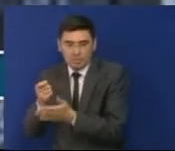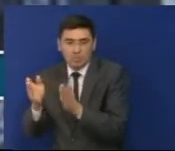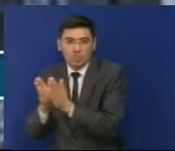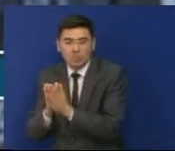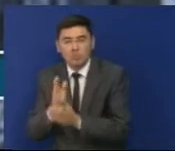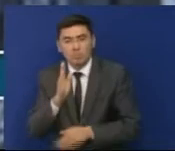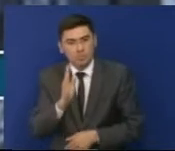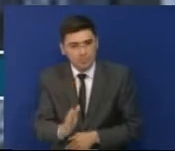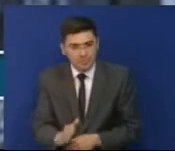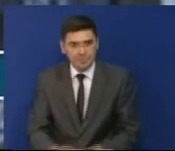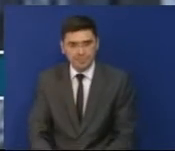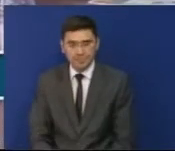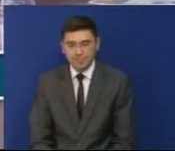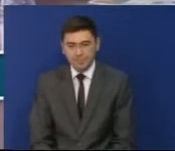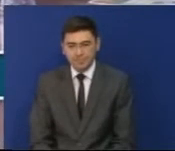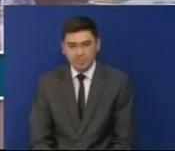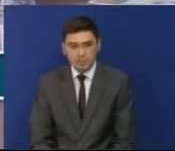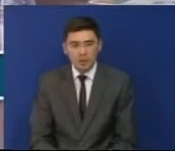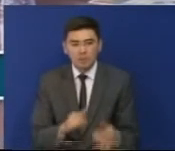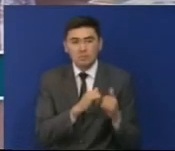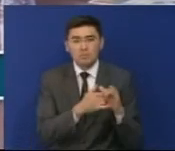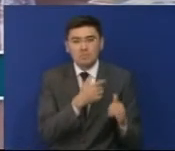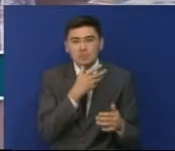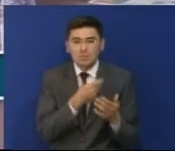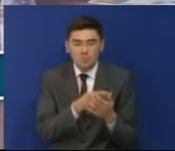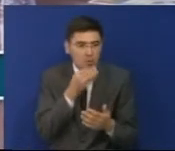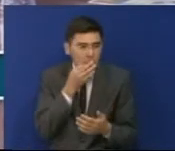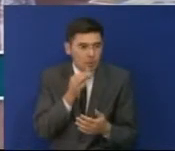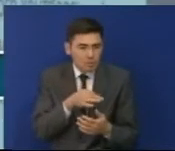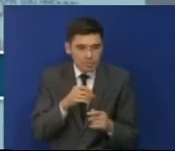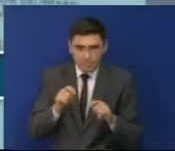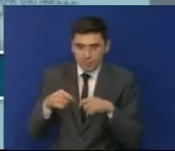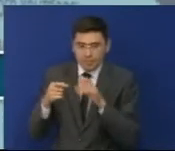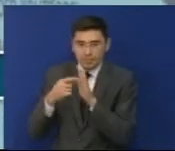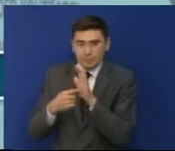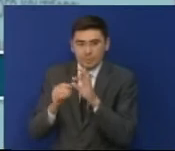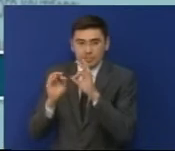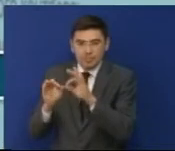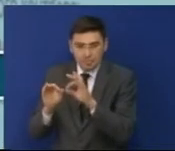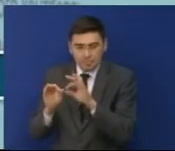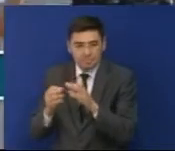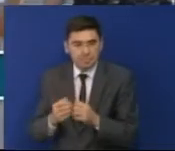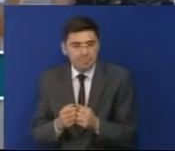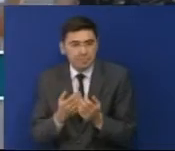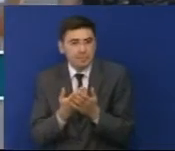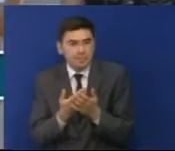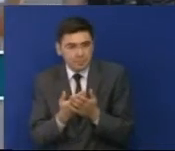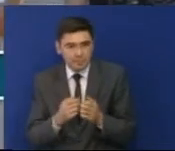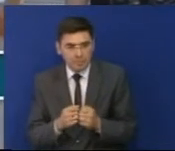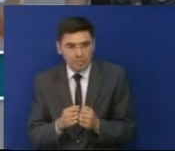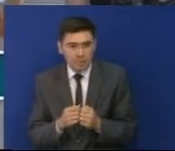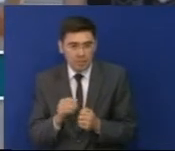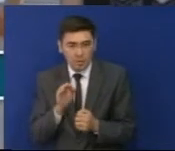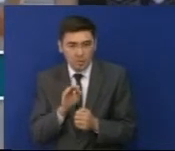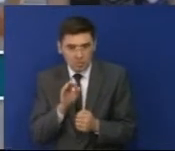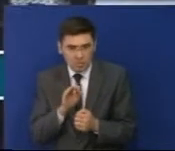Аталмыш мәселеге байланысты қонақтар өз тәжірибелерімен бөлісе отырып, облыс орталығының тәжірибесін атап айтқанда, тәуекелдерді басқару